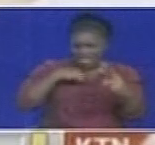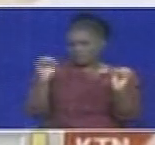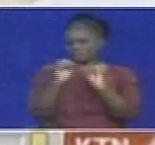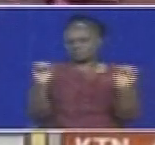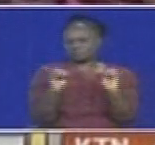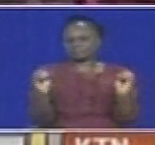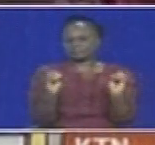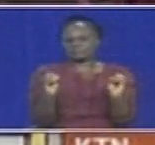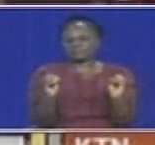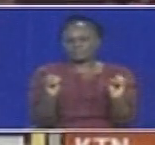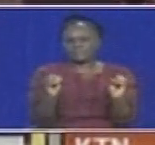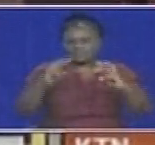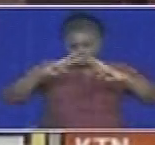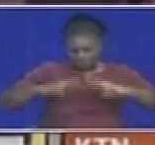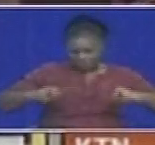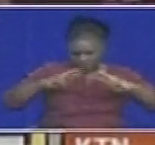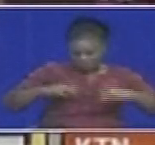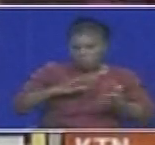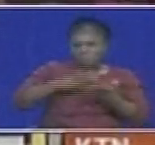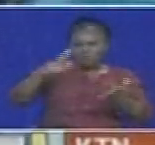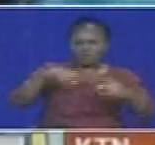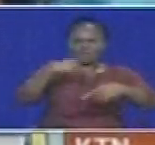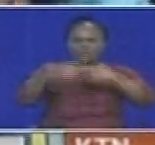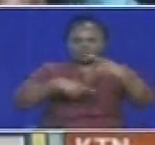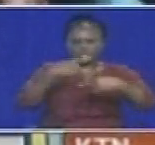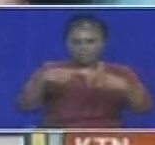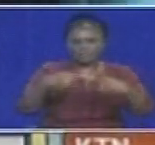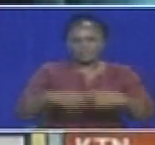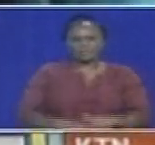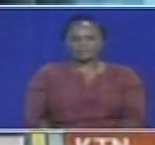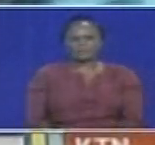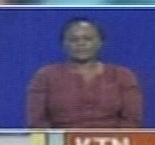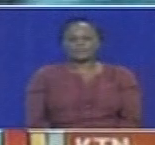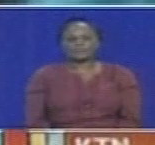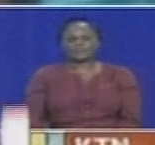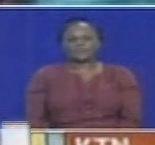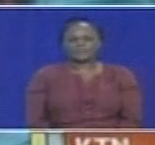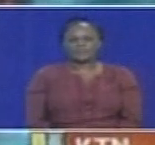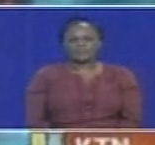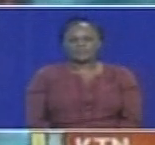Waliwaua sababu gani? Uchunguzi zaidi unaendelea. Zubeda Komekiti. Na moja hivi tulipoambia ati kuna